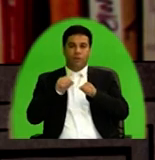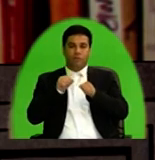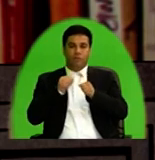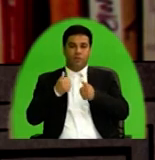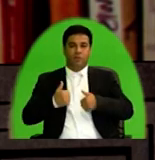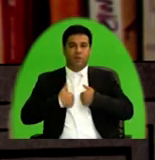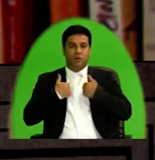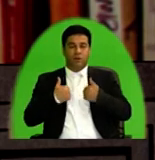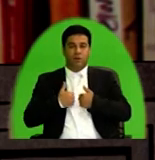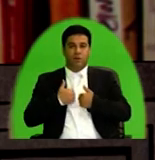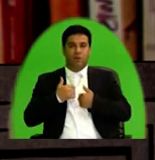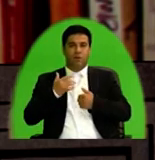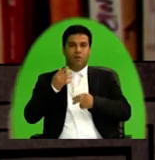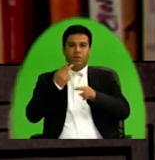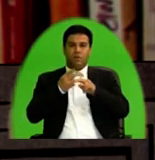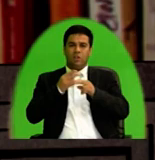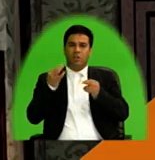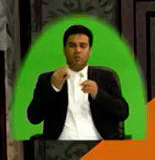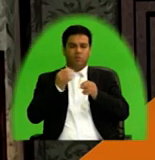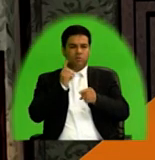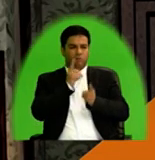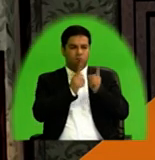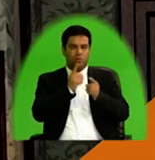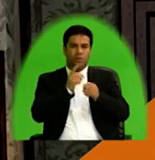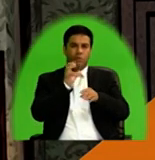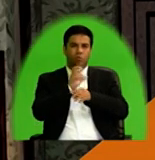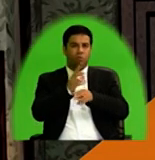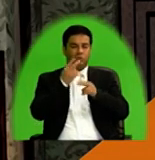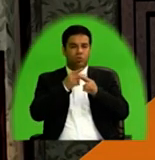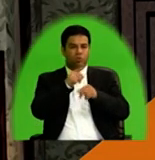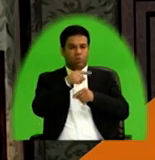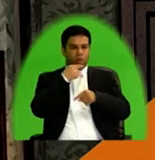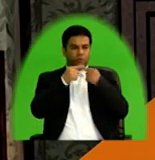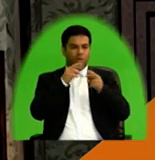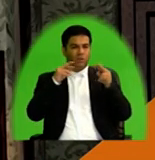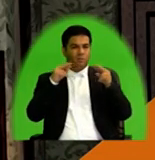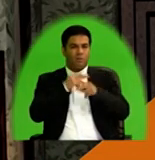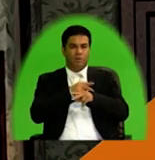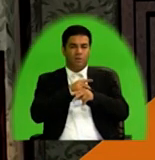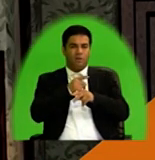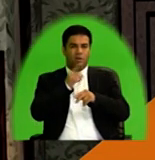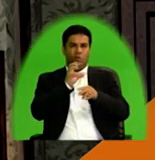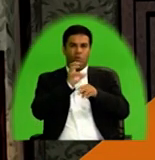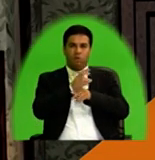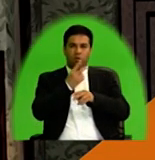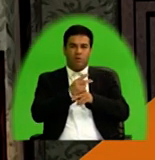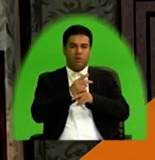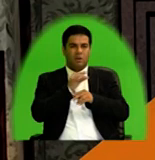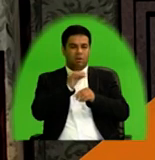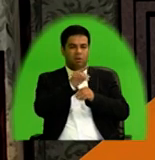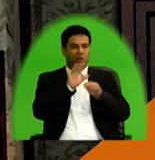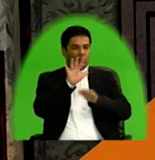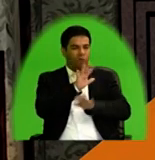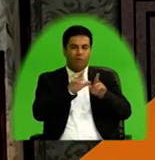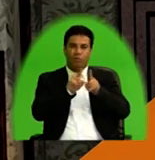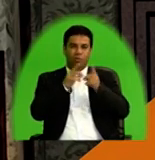ребенка. Никогда не упрекайте родителя ребенка, что он говорит неправильно. Не понукайте его, не сюсюкайте